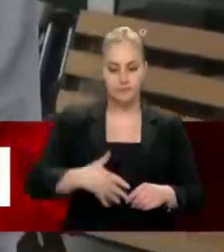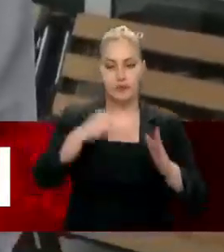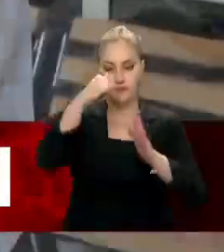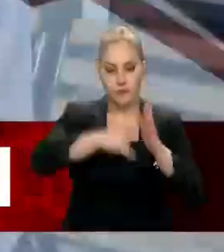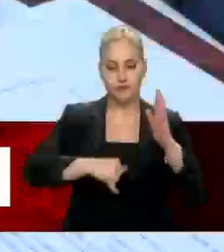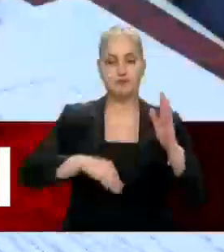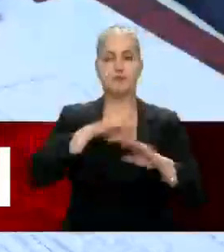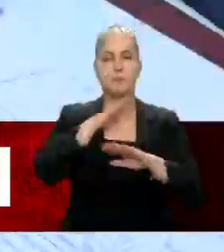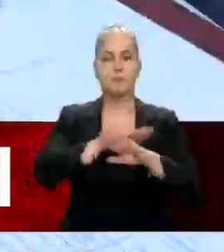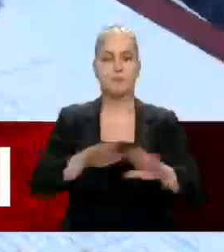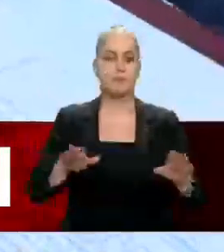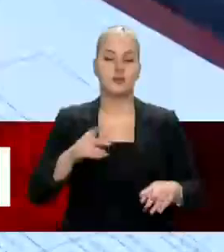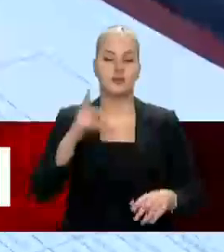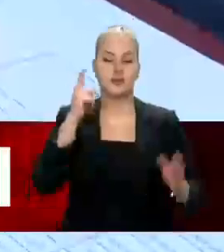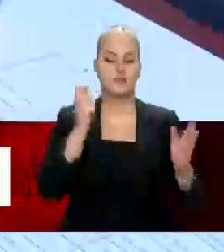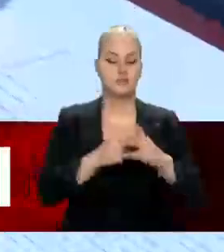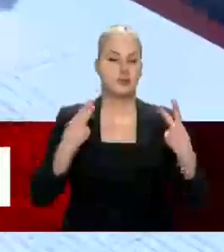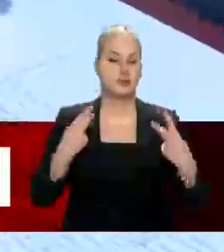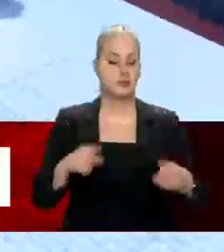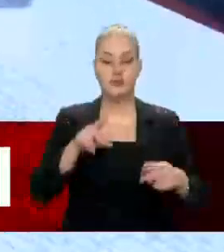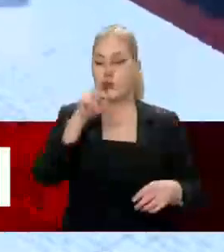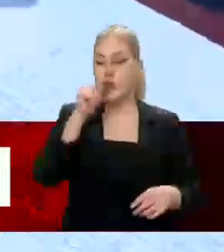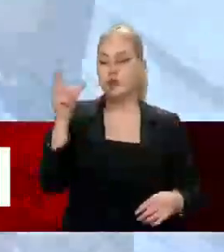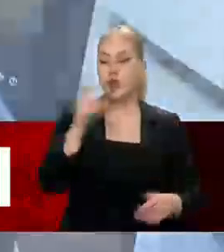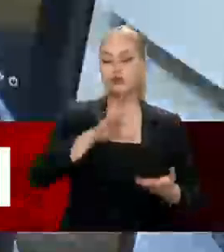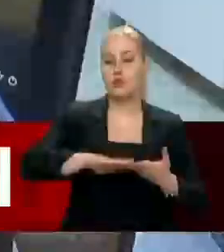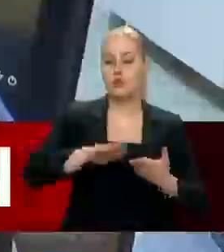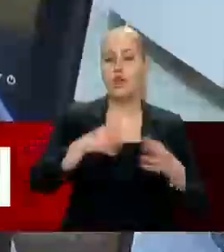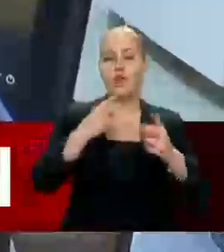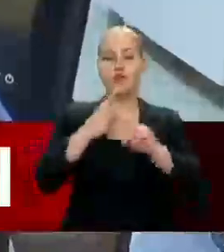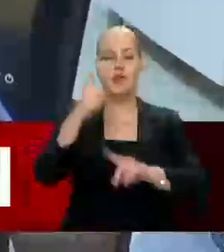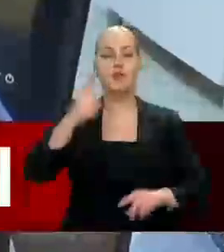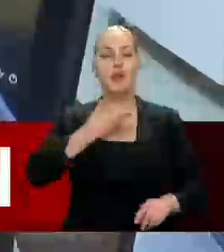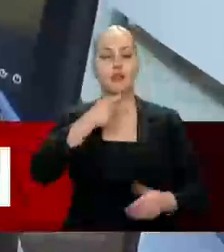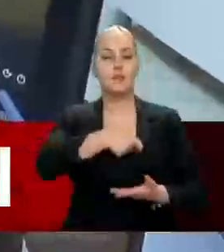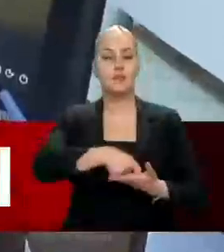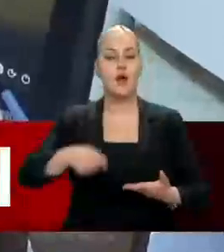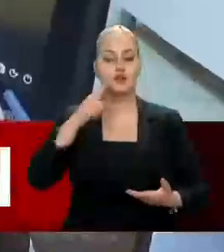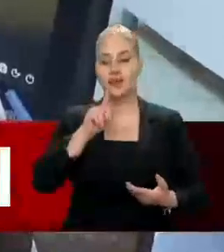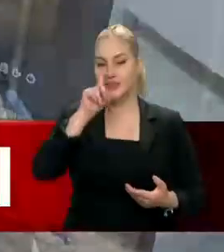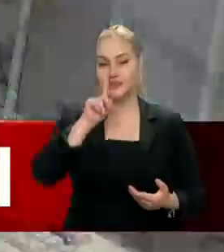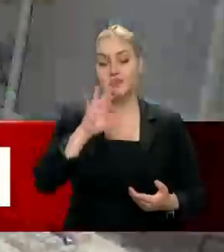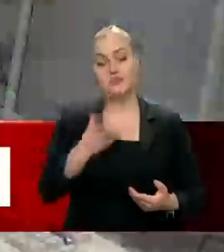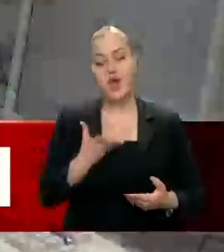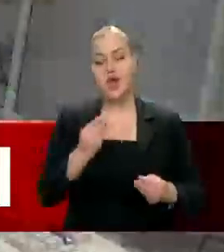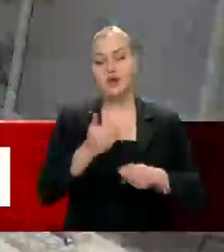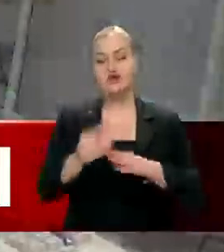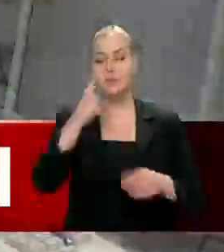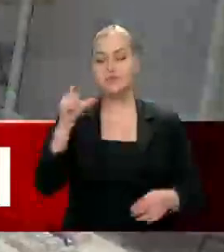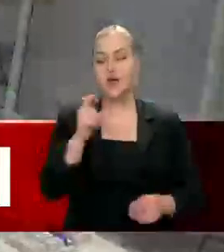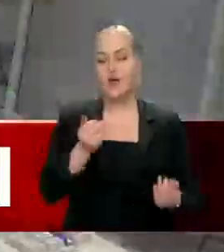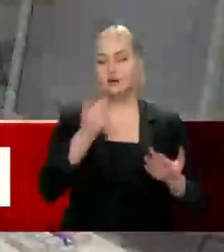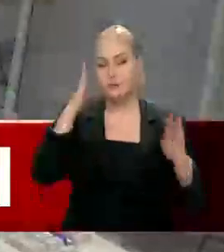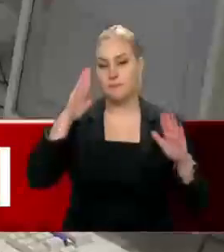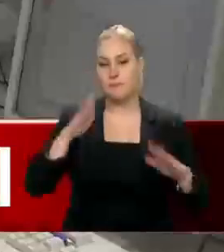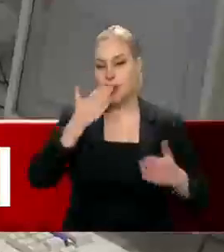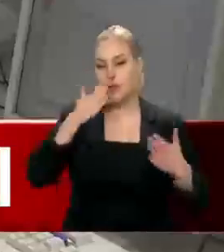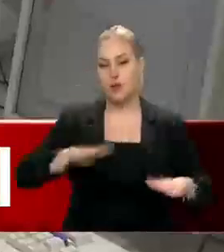tamamlayabilirsiniz düzenlemenin Mart ayında yürürlüğe girmesi eyt'lilerin ilk emekli maaşlarını ise Nisan ya da en geç Mayıs ayında alması